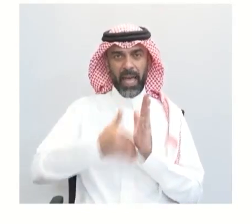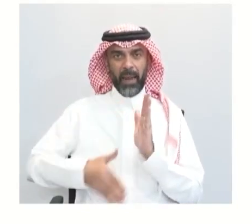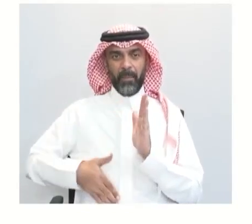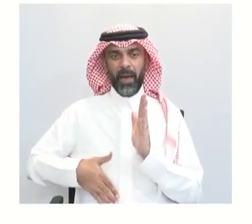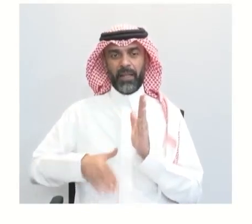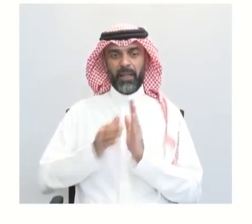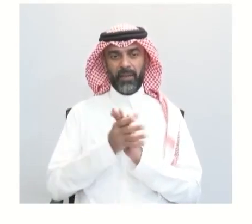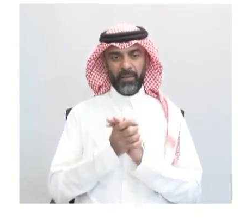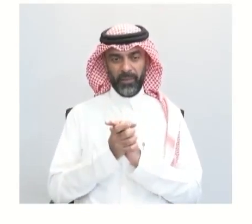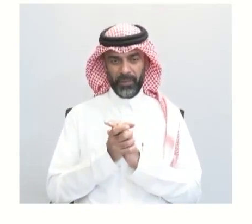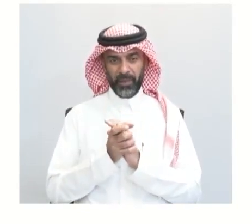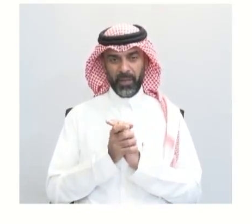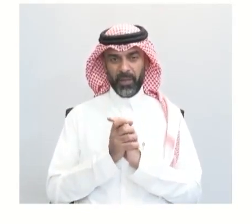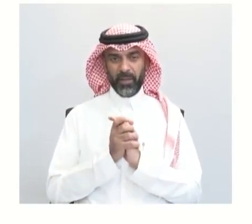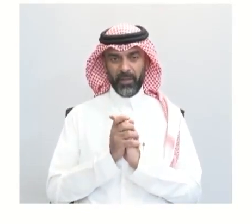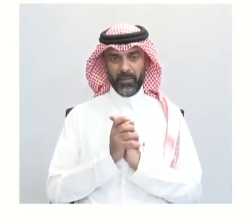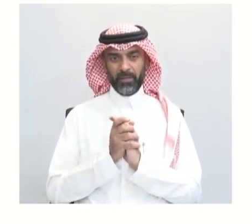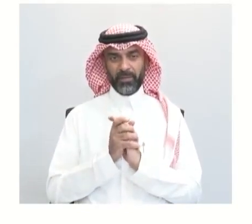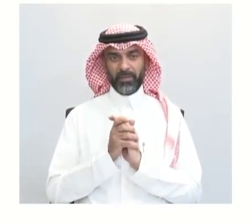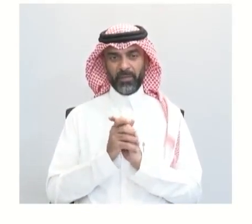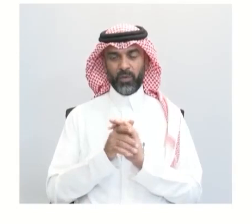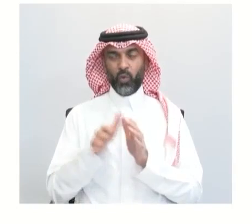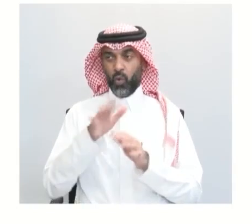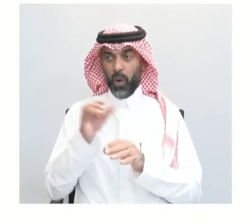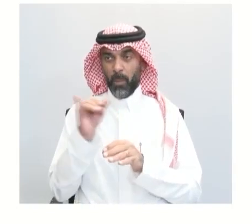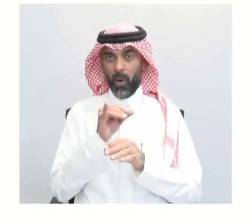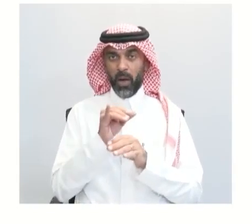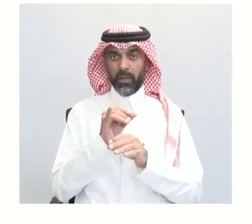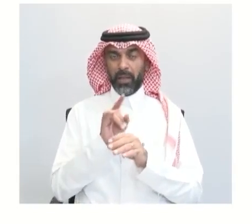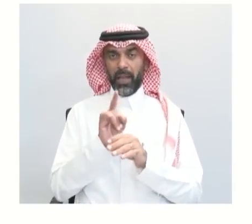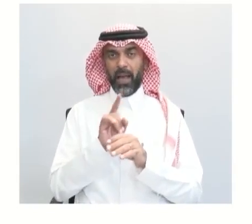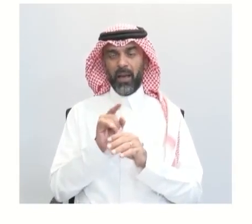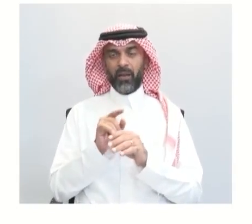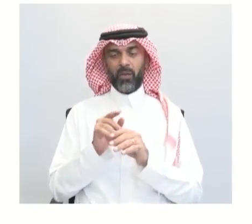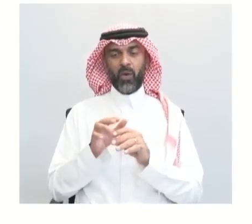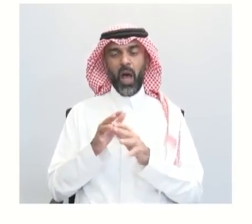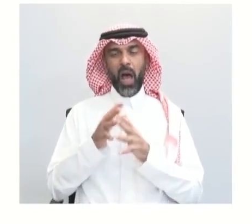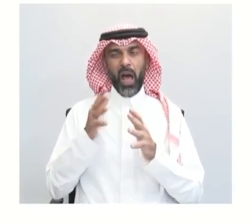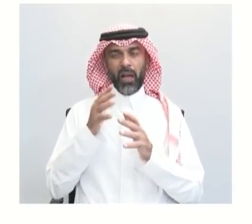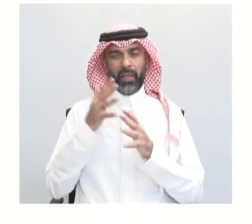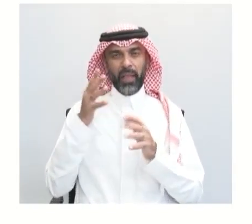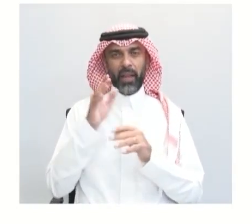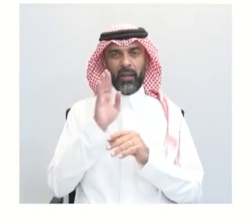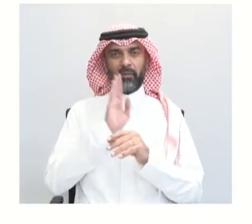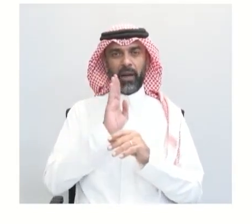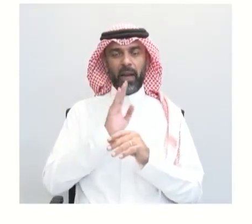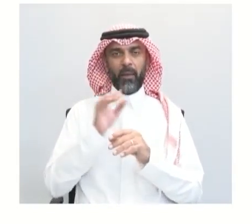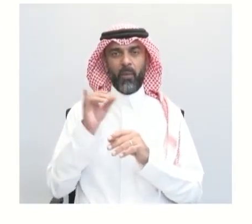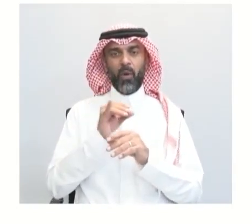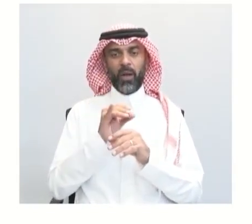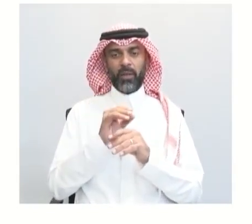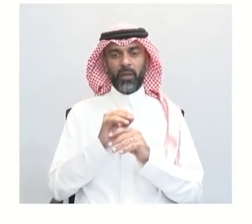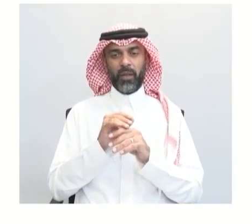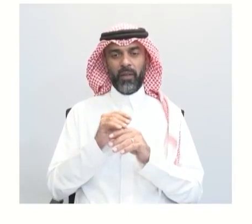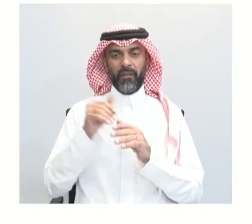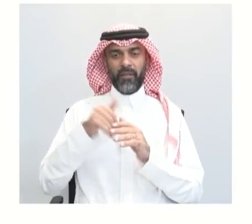مختلف للمعده من خلال امتصاص بعض المواد ليست كل المواد مثل ما تذكر لنا المعلومه ان اغلب المواد الممتصه من الغذاء او المواد سوف تكون